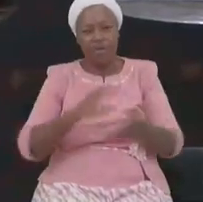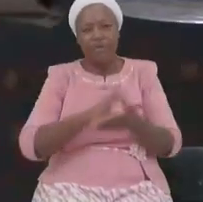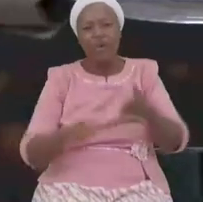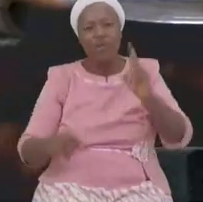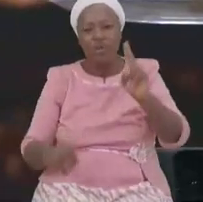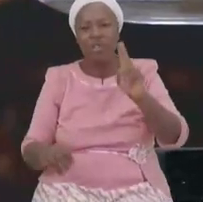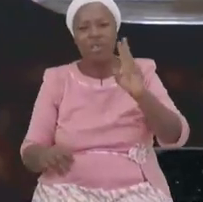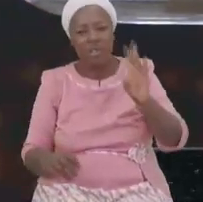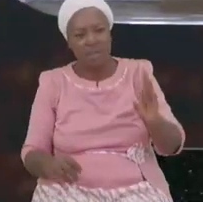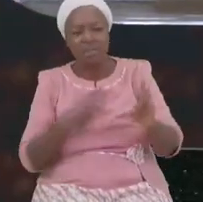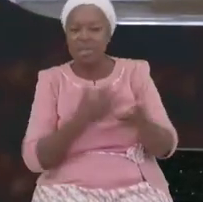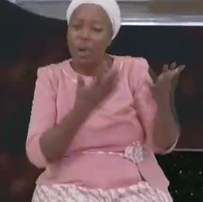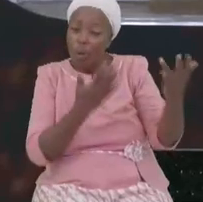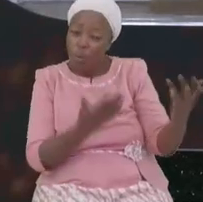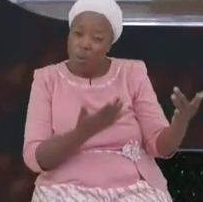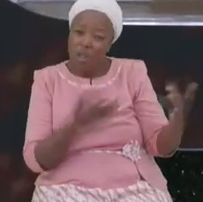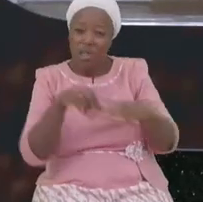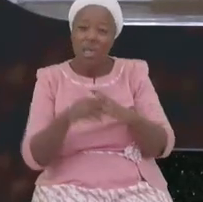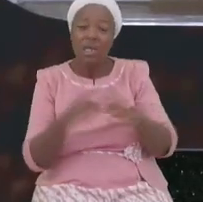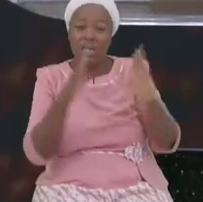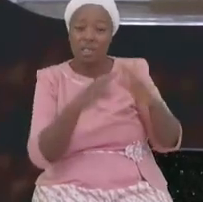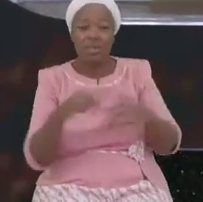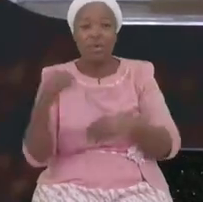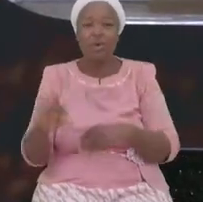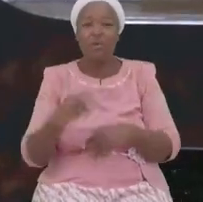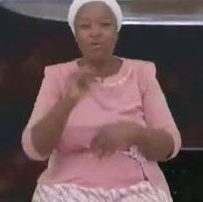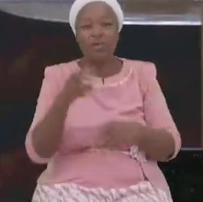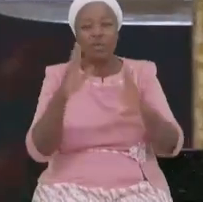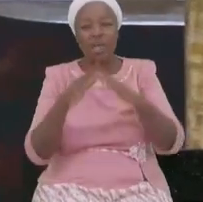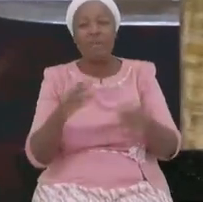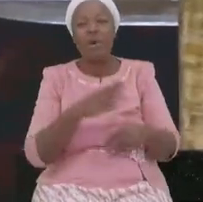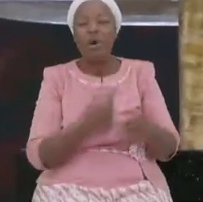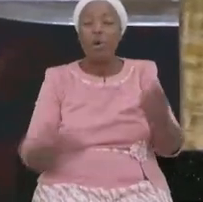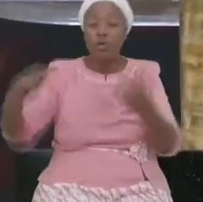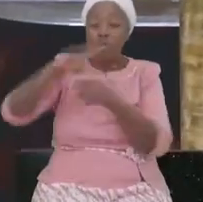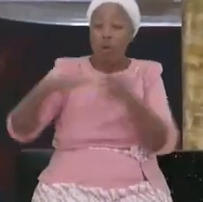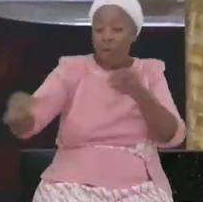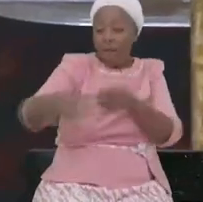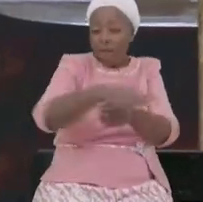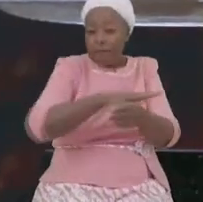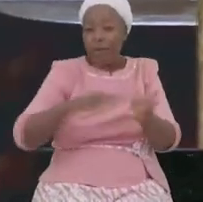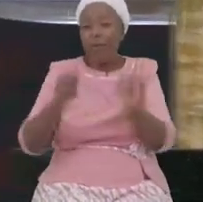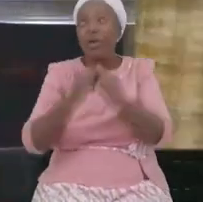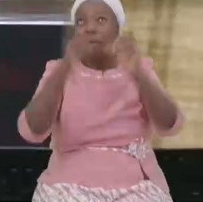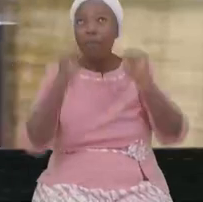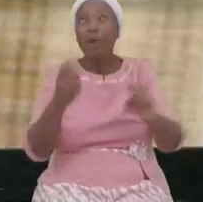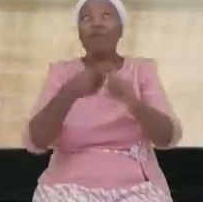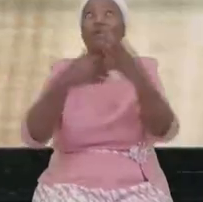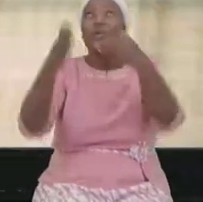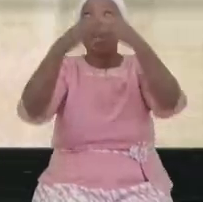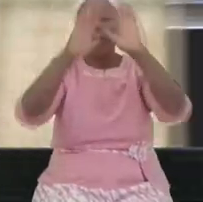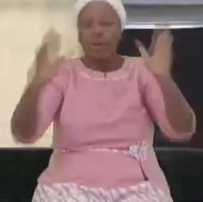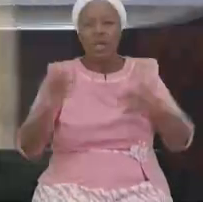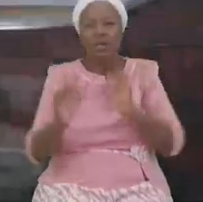attendez dans la ville de Jérusalem jusqu'à ce que vous soyez revêtus de la puissance d'en haut. Alors, si vous